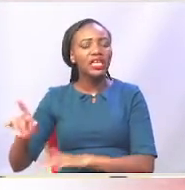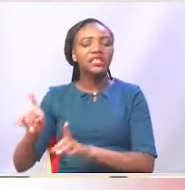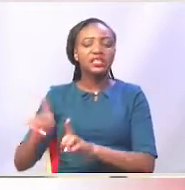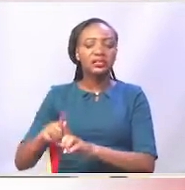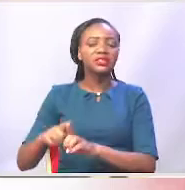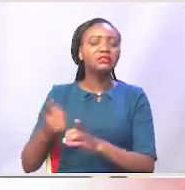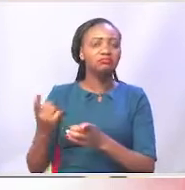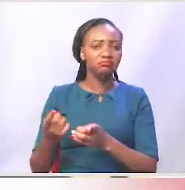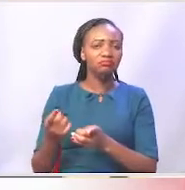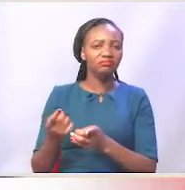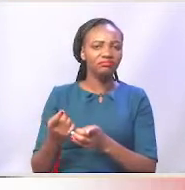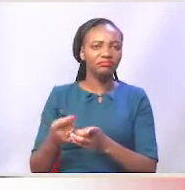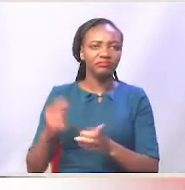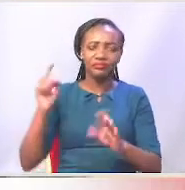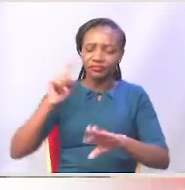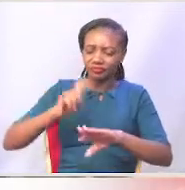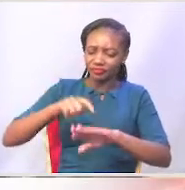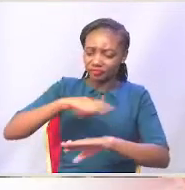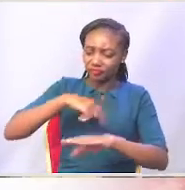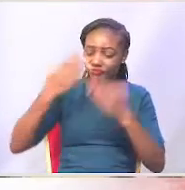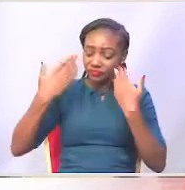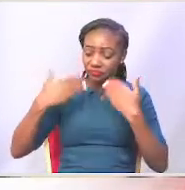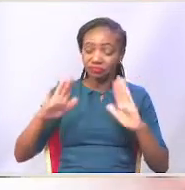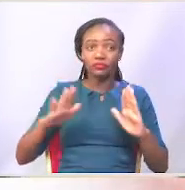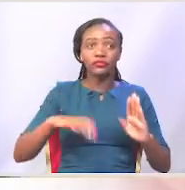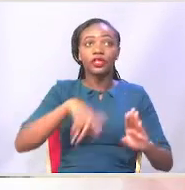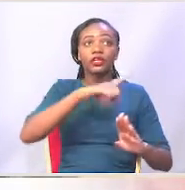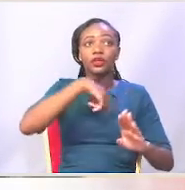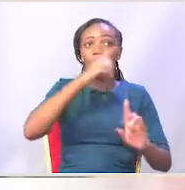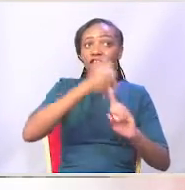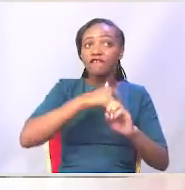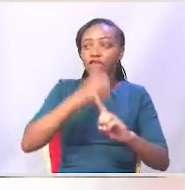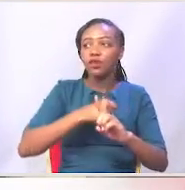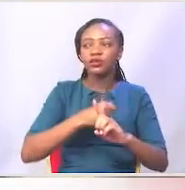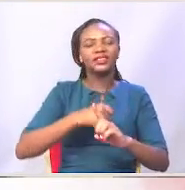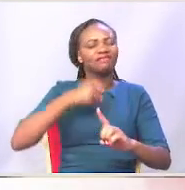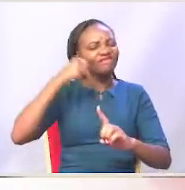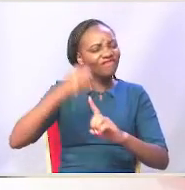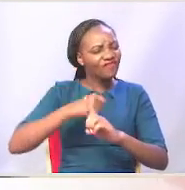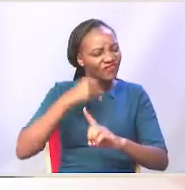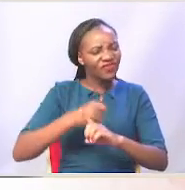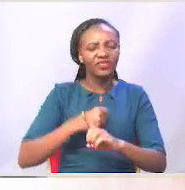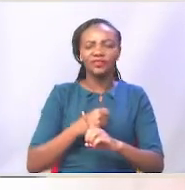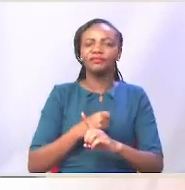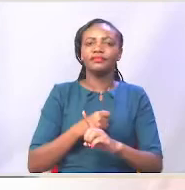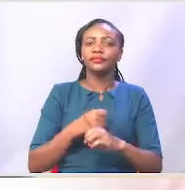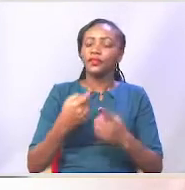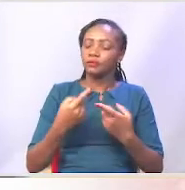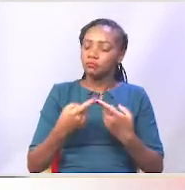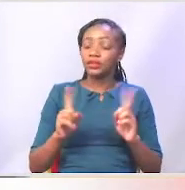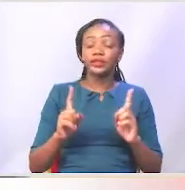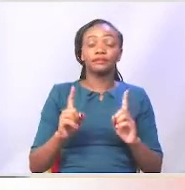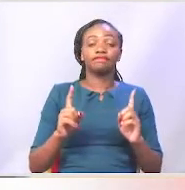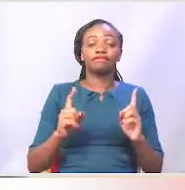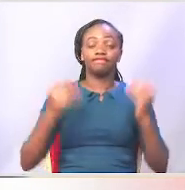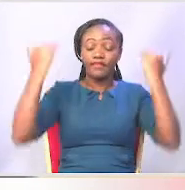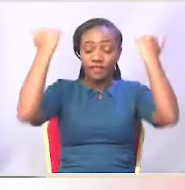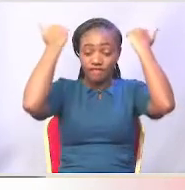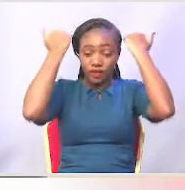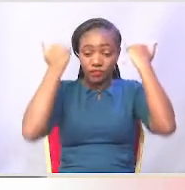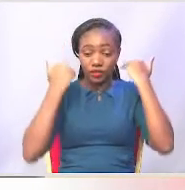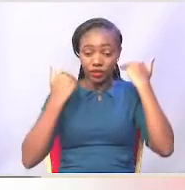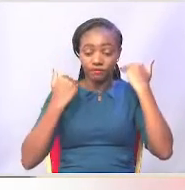back throughout his life. We fought hard. Unfortunately, the courts took